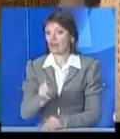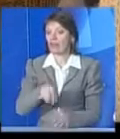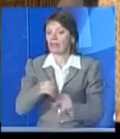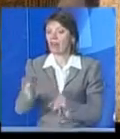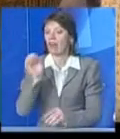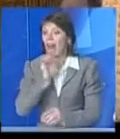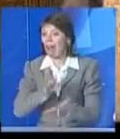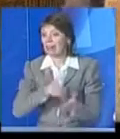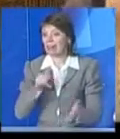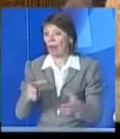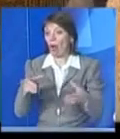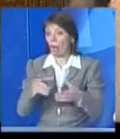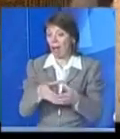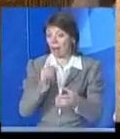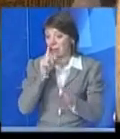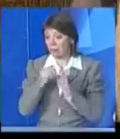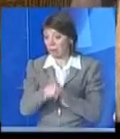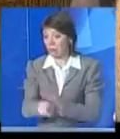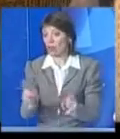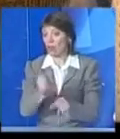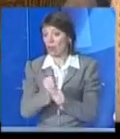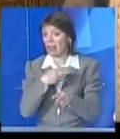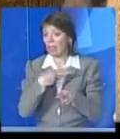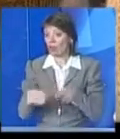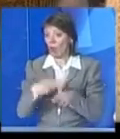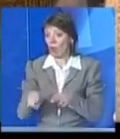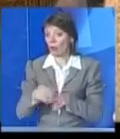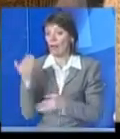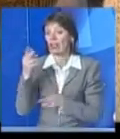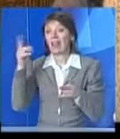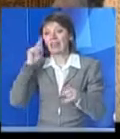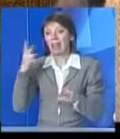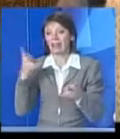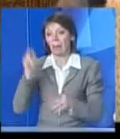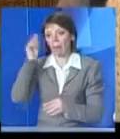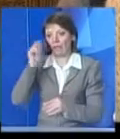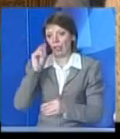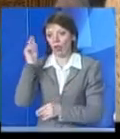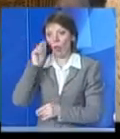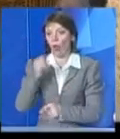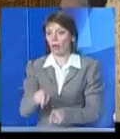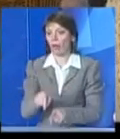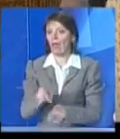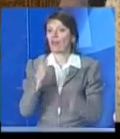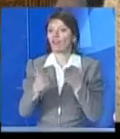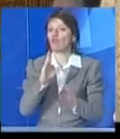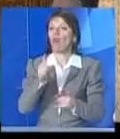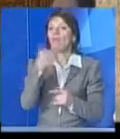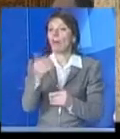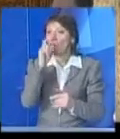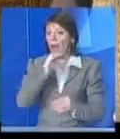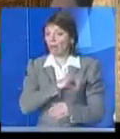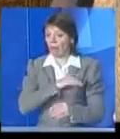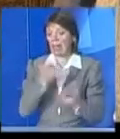вкрасти, чи компанія запропонує кудись там піти, щось зробити шкоду, а вона знає, що треба вчити уроки. Якщо ви погано виховали, то вона й попаде під вплив, бо вас